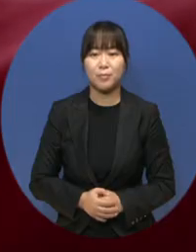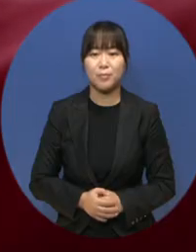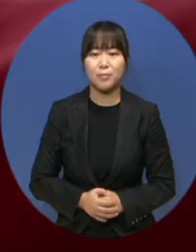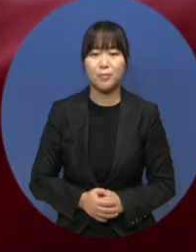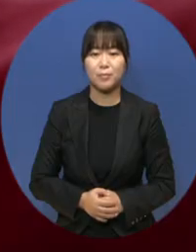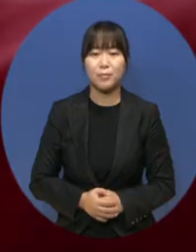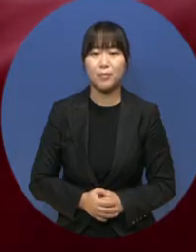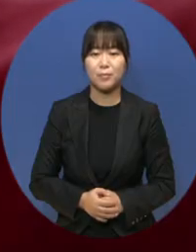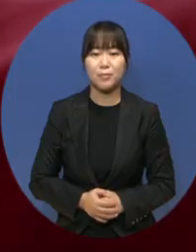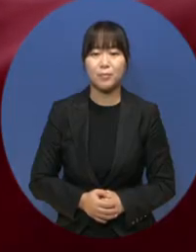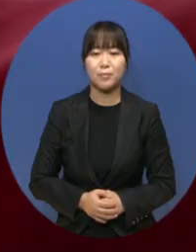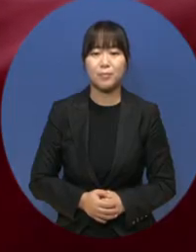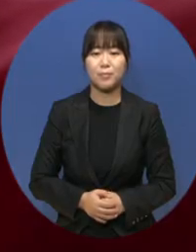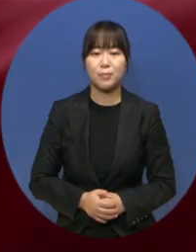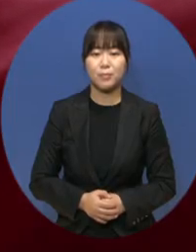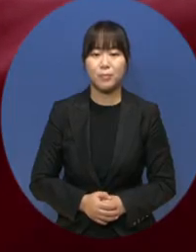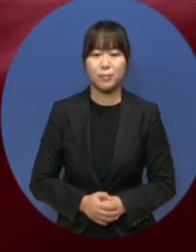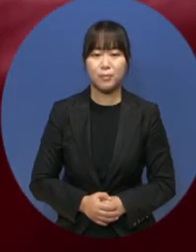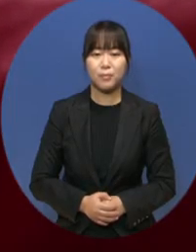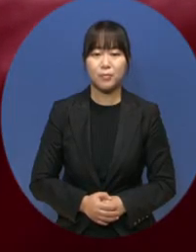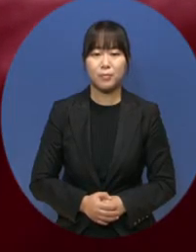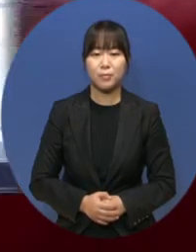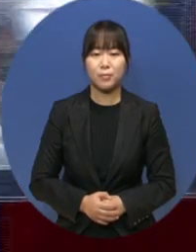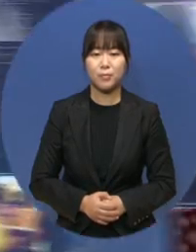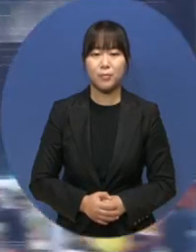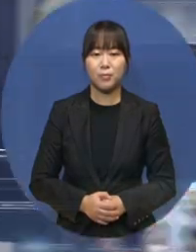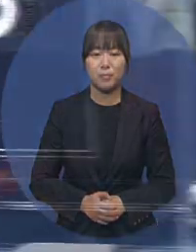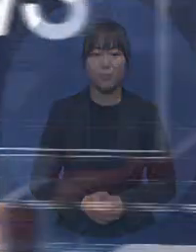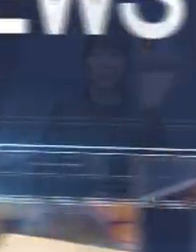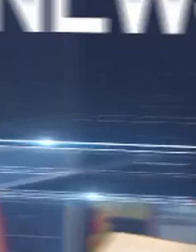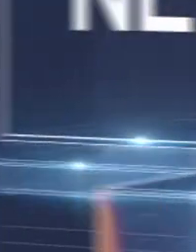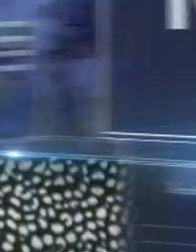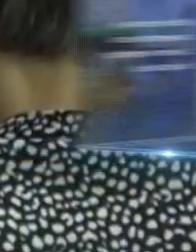복지TV 뉴스 이영춘입니다.